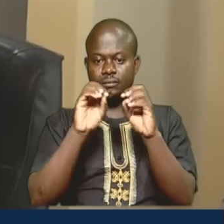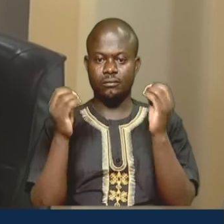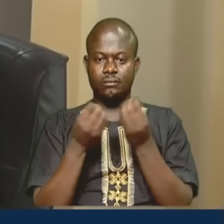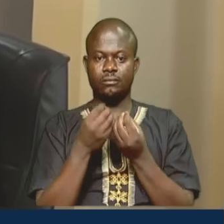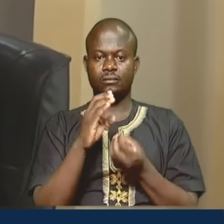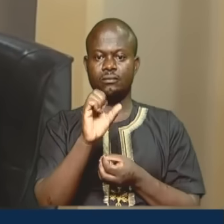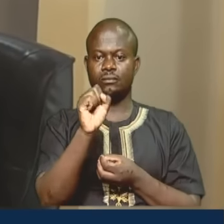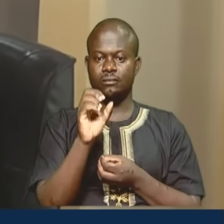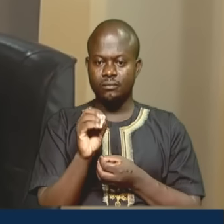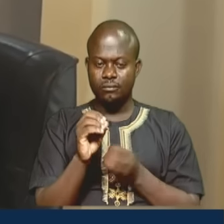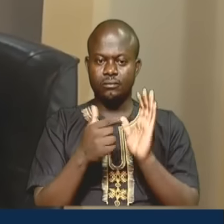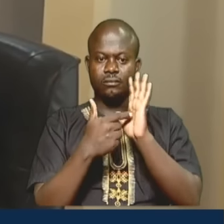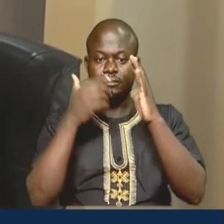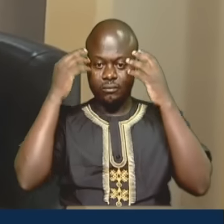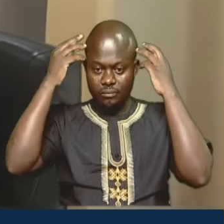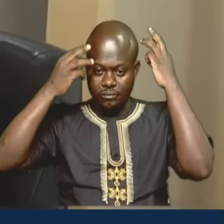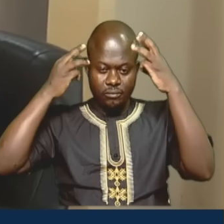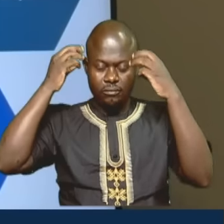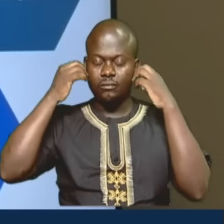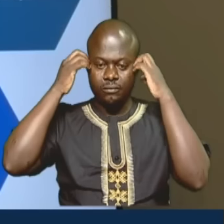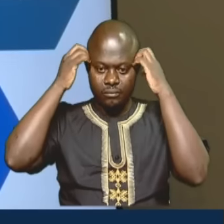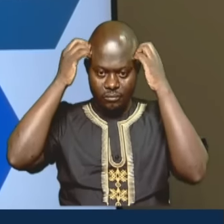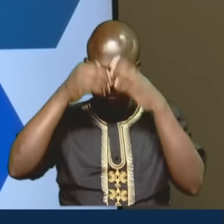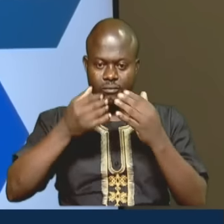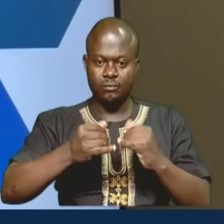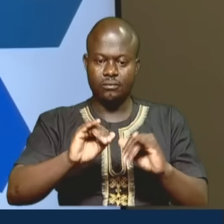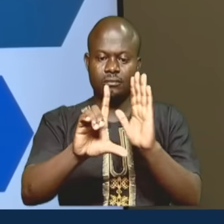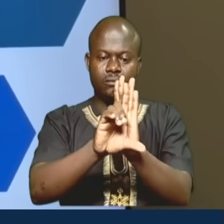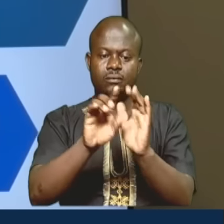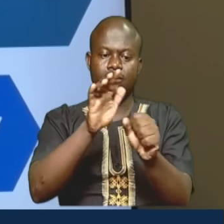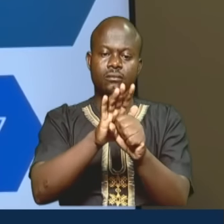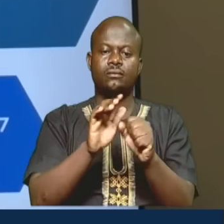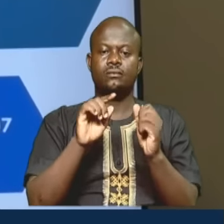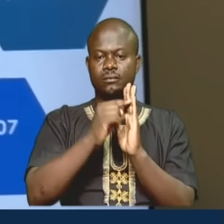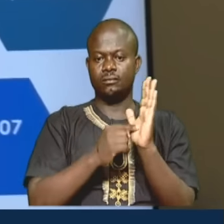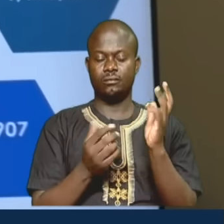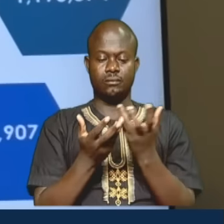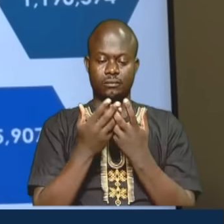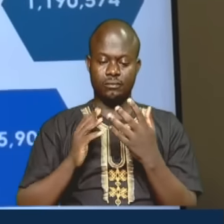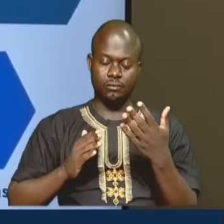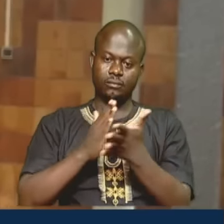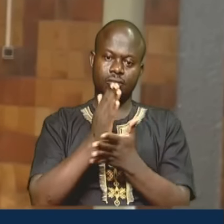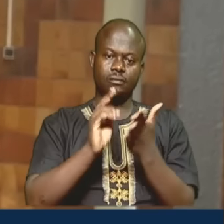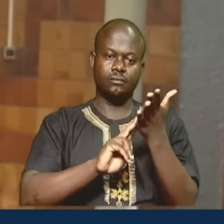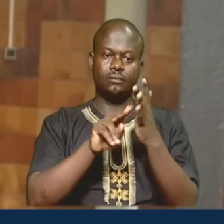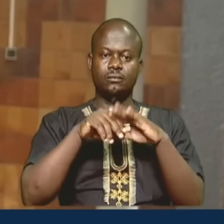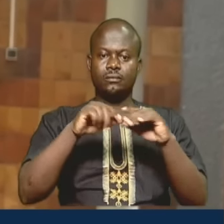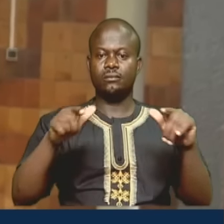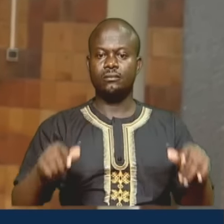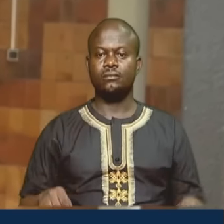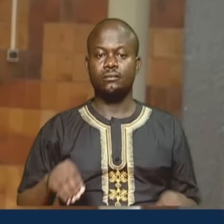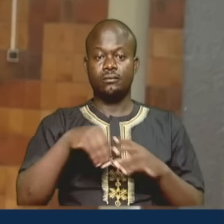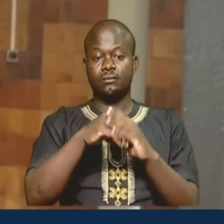sivile, hagaragajwe impungenge kwishyirwa mu bikorwa ry'iri tegeko, cyane cyane ku ngingo zerekeye uburenganzira bw'abakoresha ubutaka. Muri iri